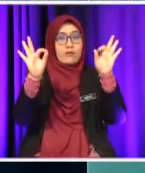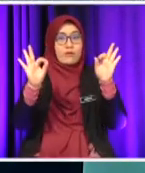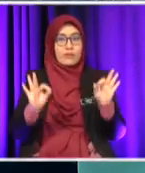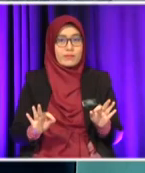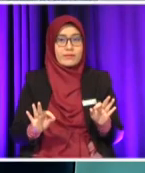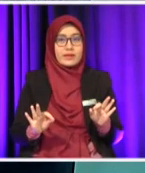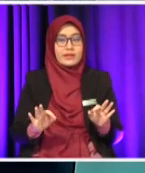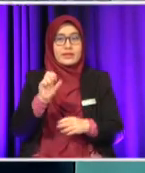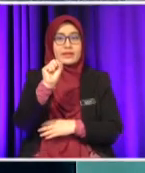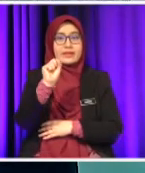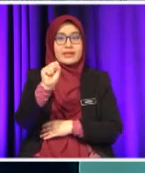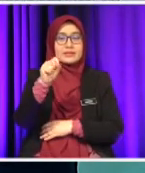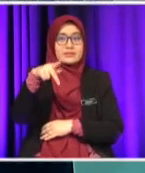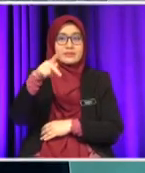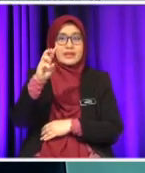kita